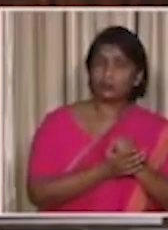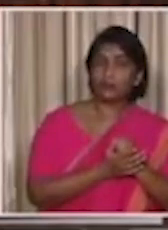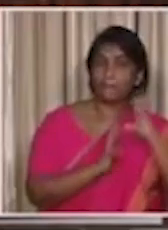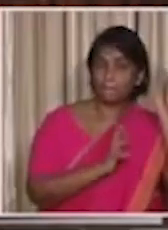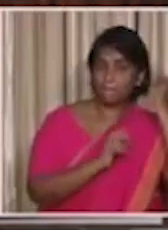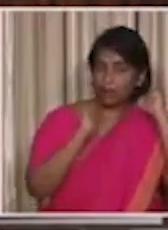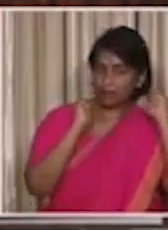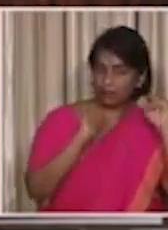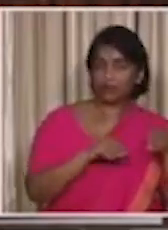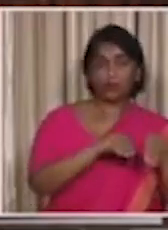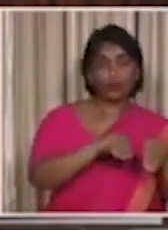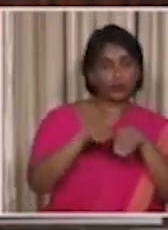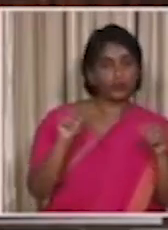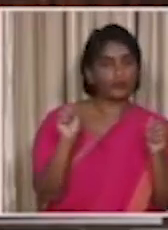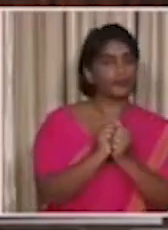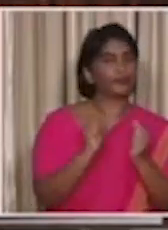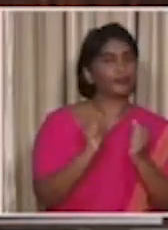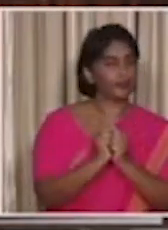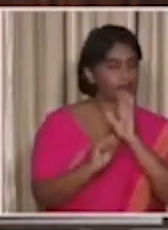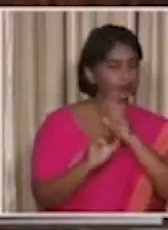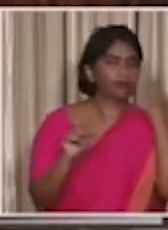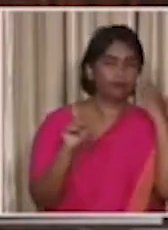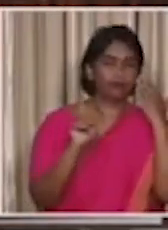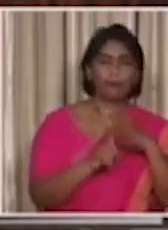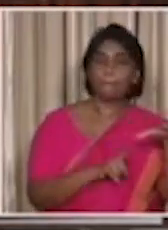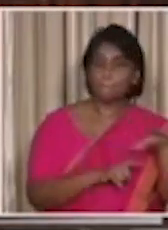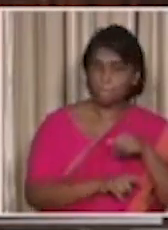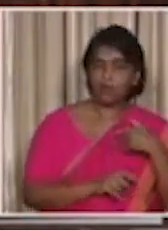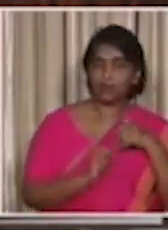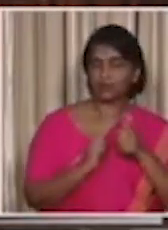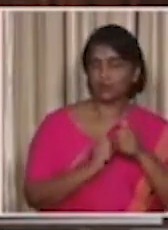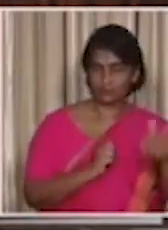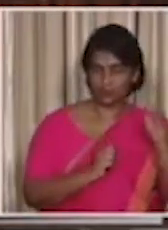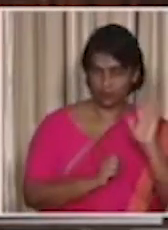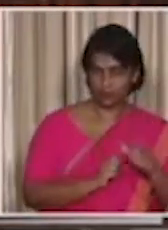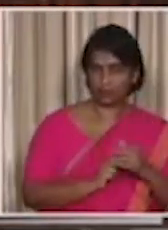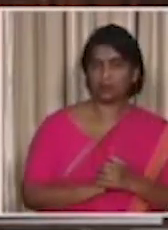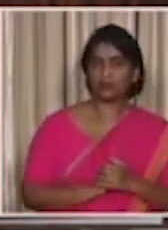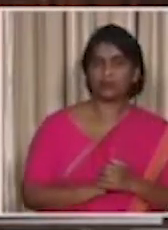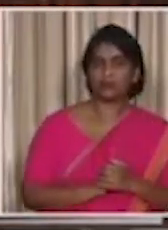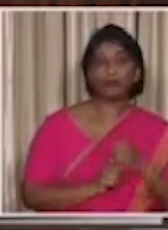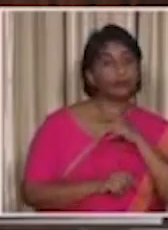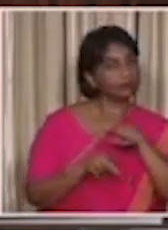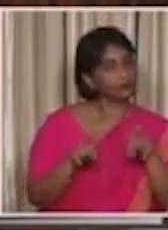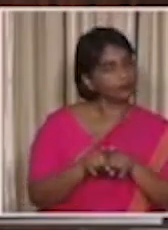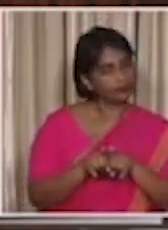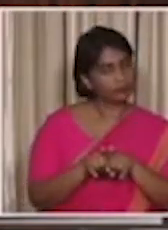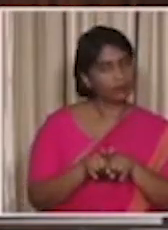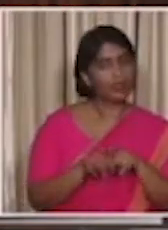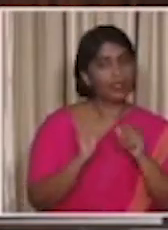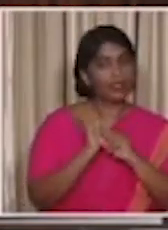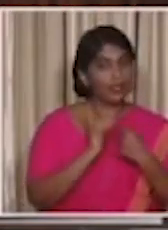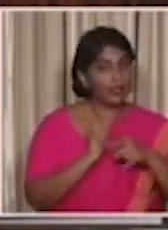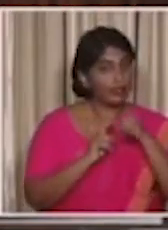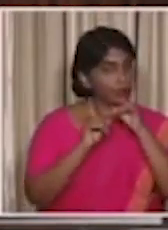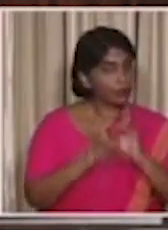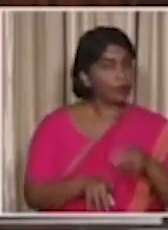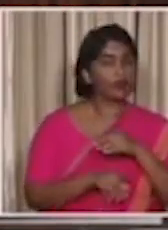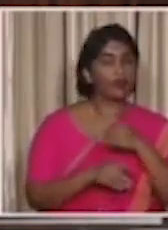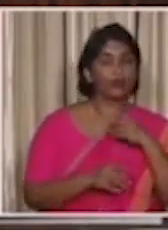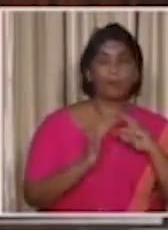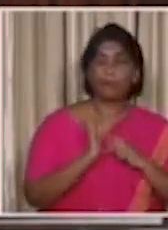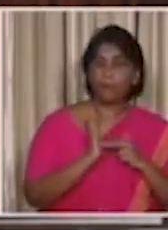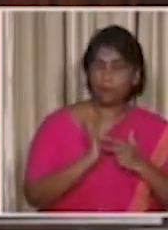ලෙස කෘෂිකර්ම කටයුතු සඳහා යෙදවීමට අප කටයුතු කරනවා. එසේම ණයමත පදනම් වන